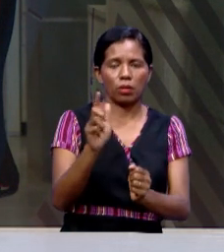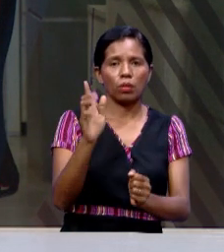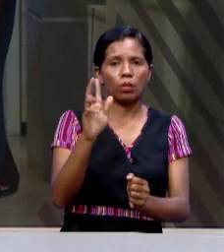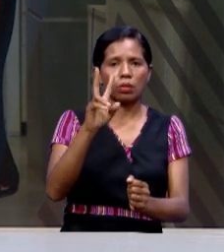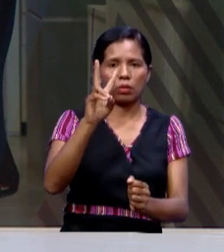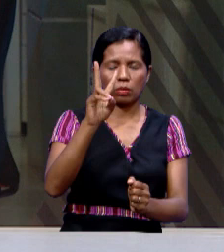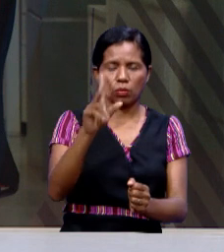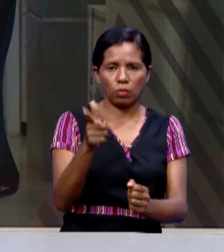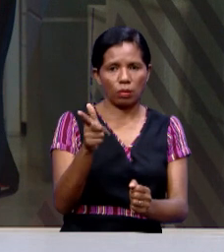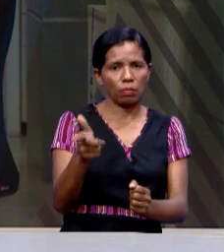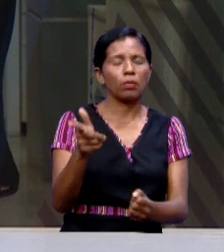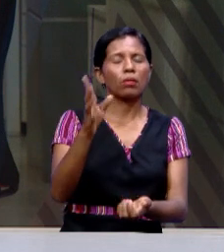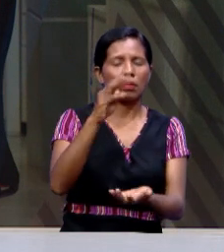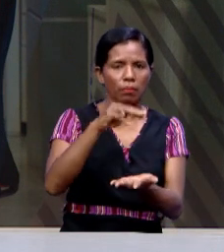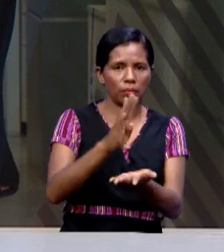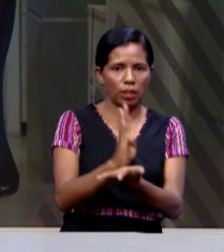nulo resing.